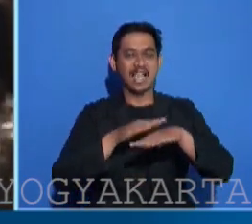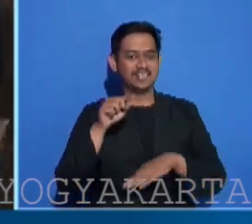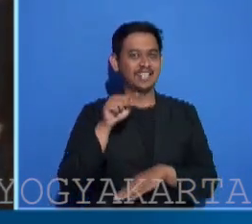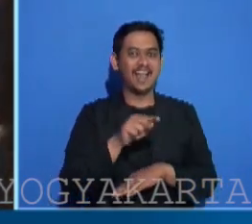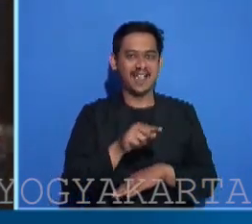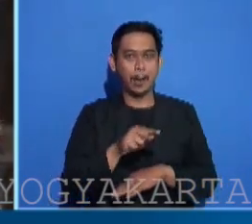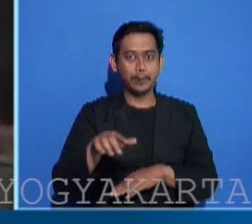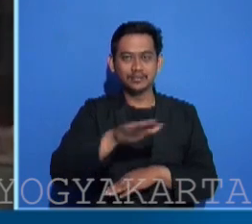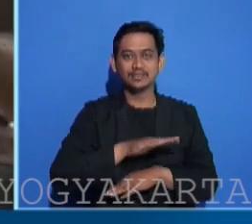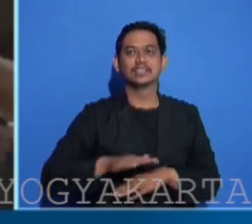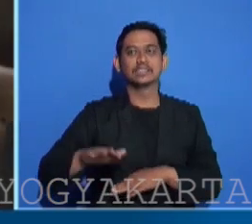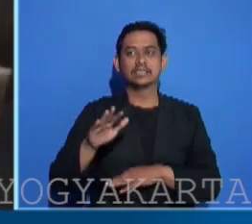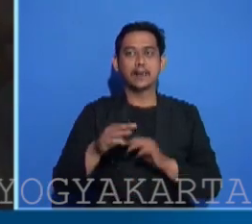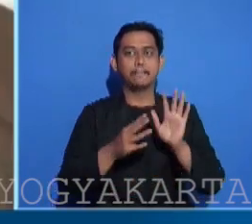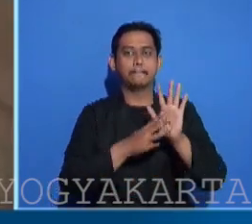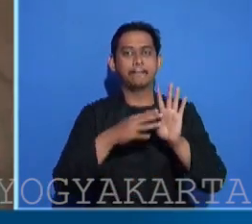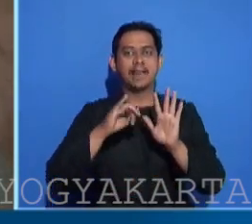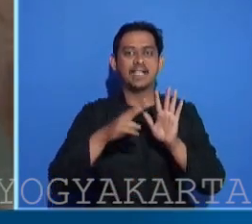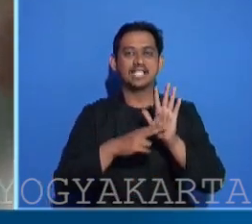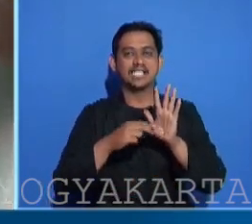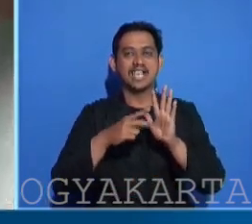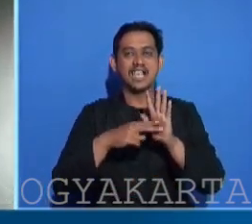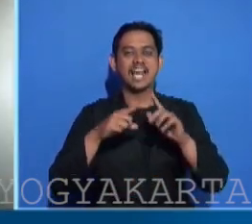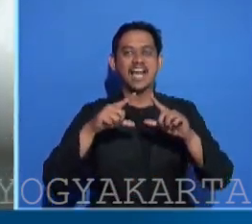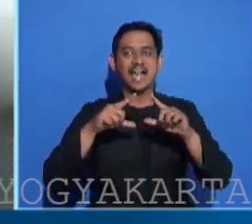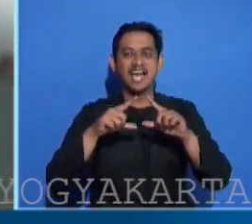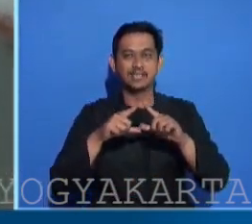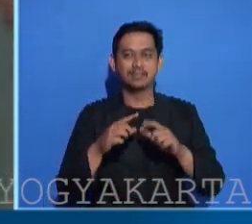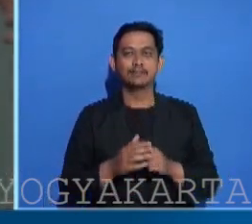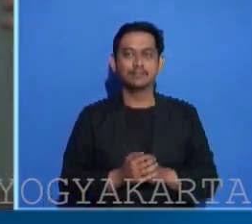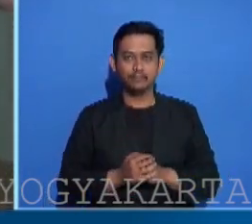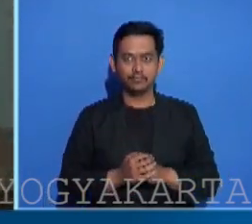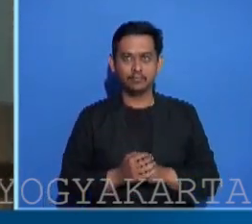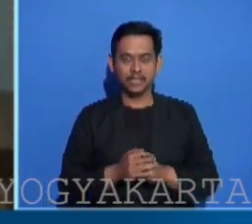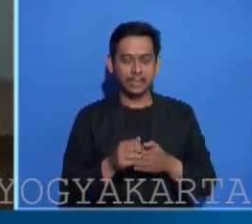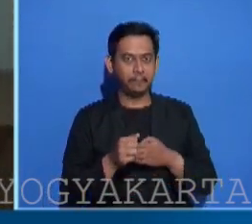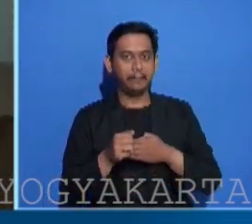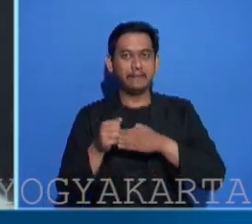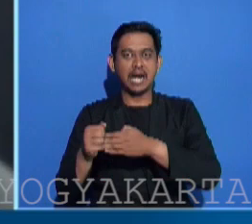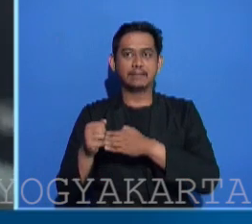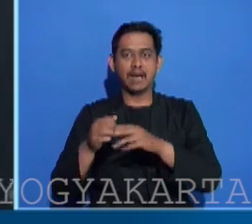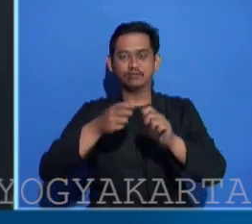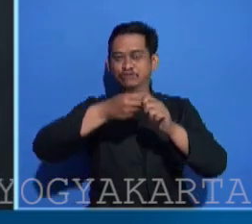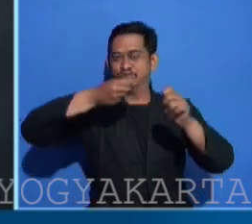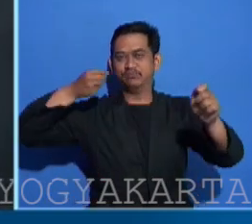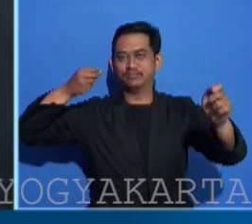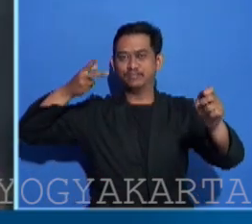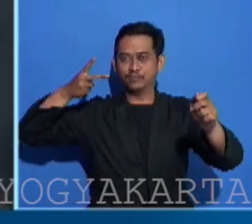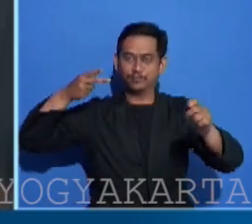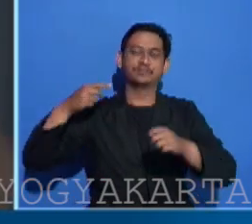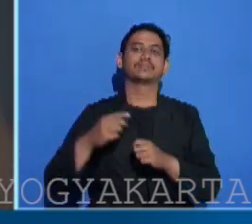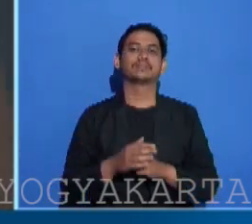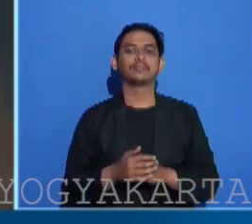era milenial. Para peserta selain mendapatkan bimbingan dan pelatihan pembuatan busur panah dari bahan kayu dan